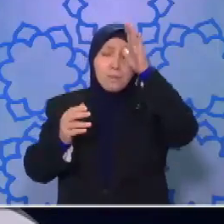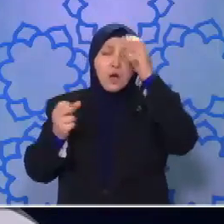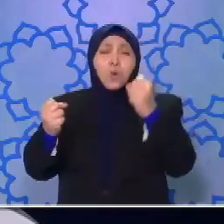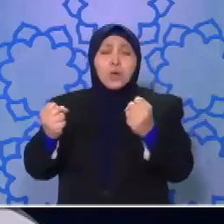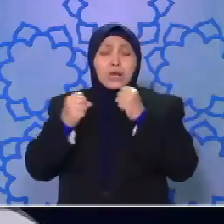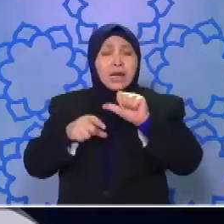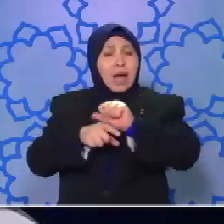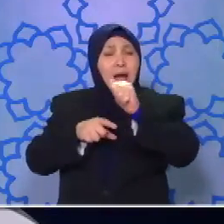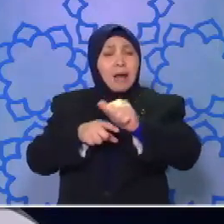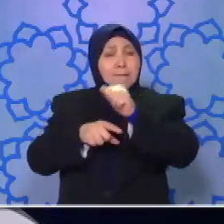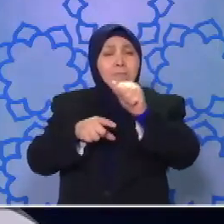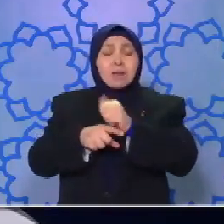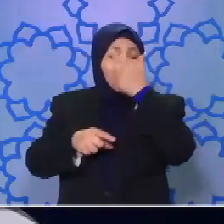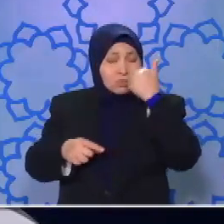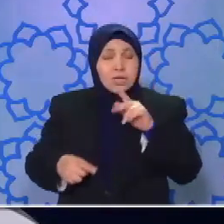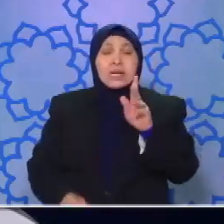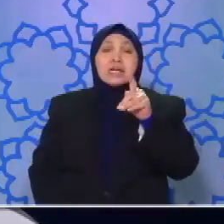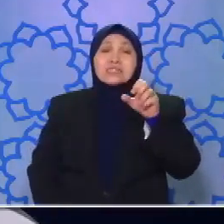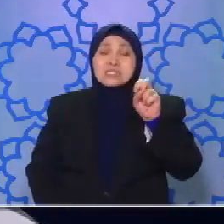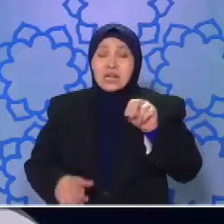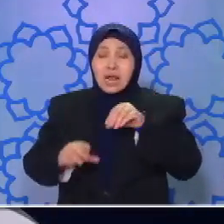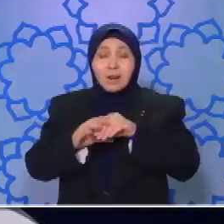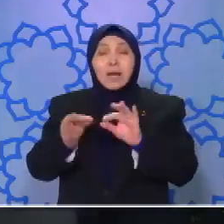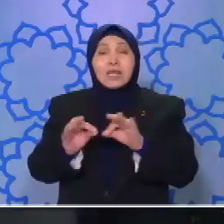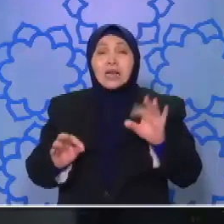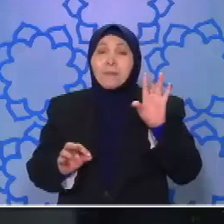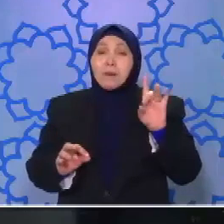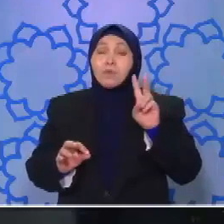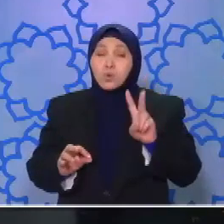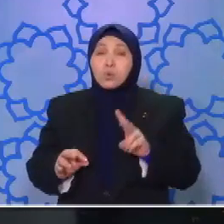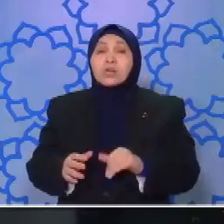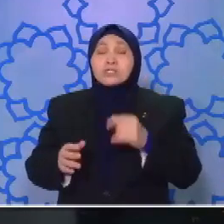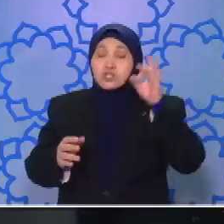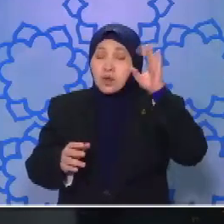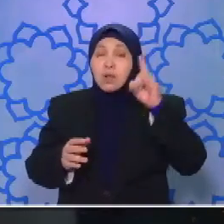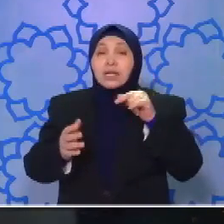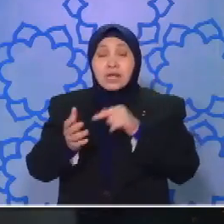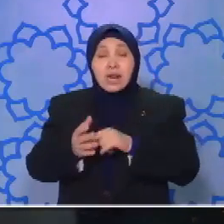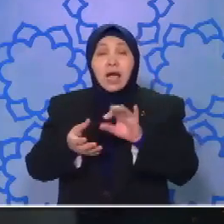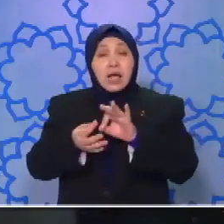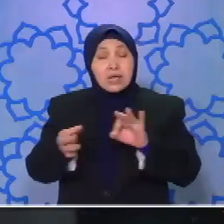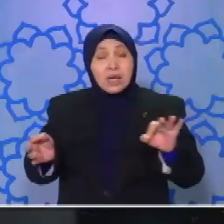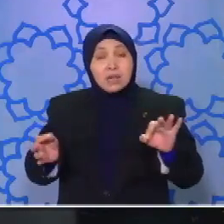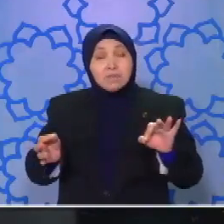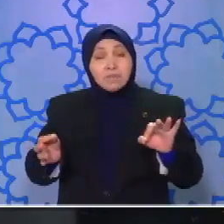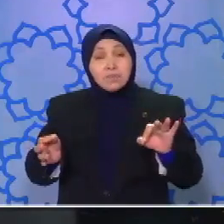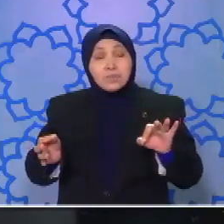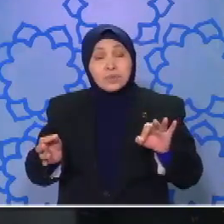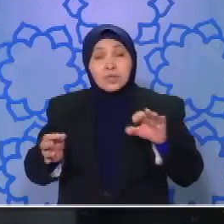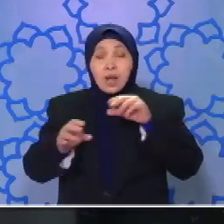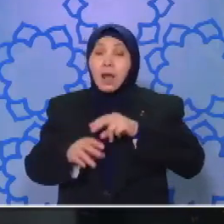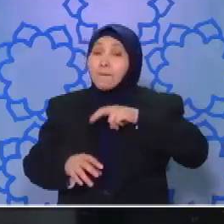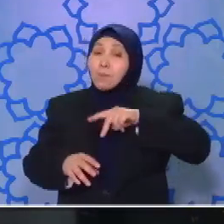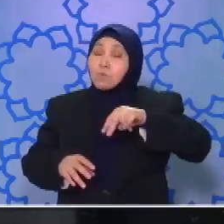amal soleh, kerana ia ada kesan dalam ayat 82. Silakan Ustaz. InsyaAllah, inilah ayat terakhir Ustaz Fahs, tentang apa nama ni, perjalanan